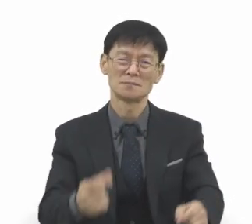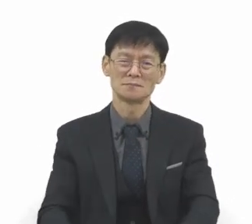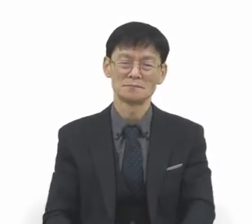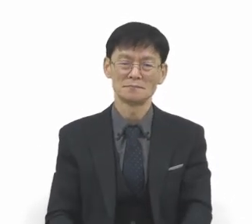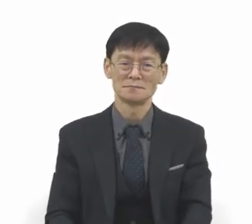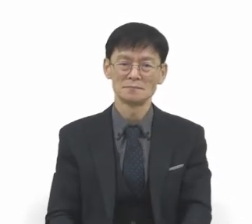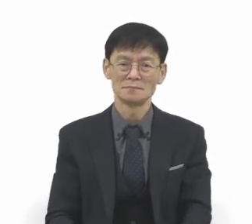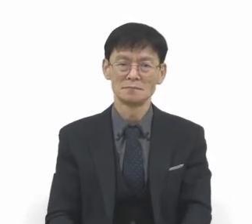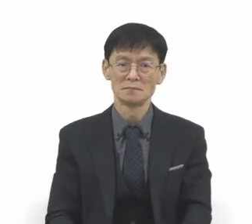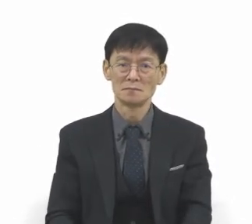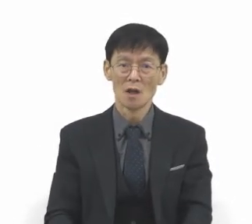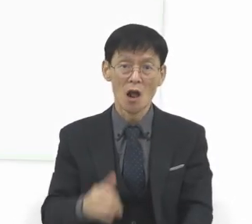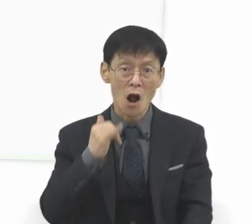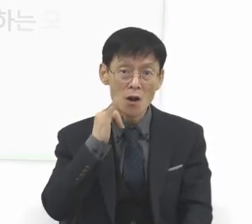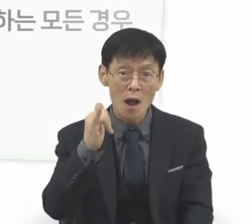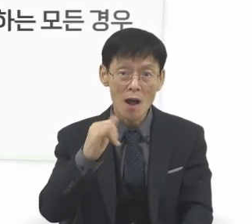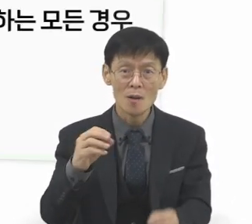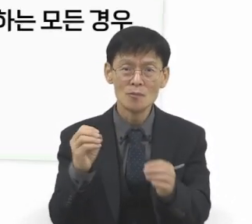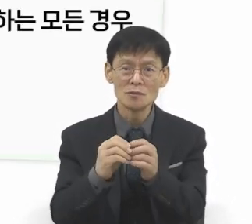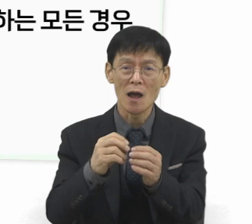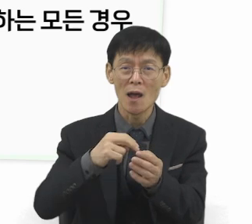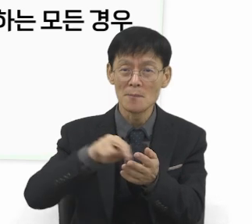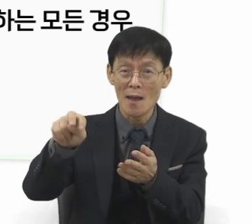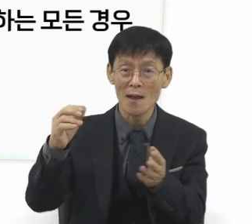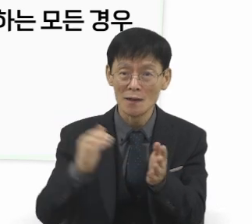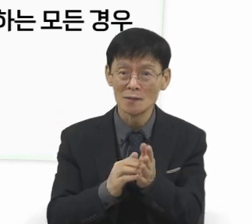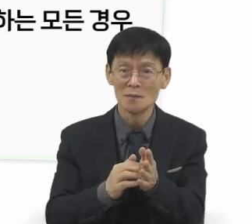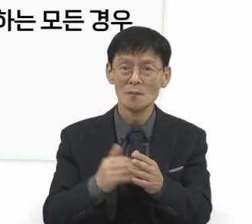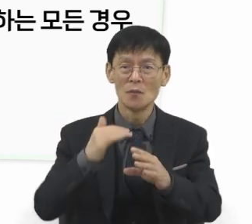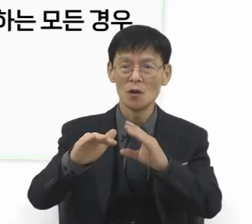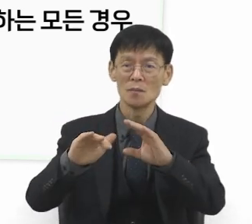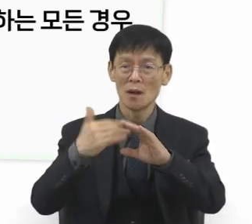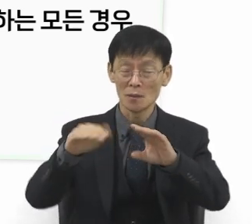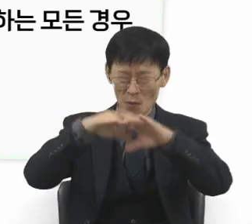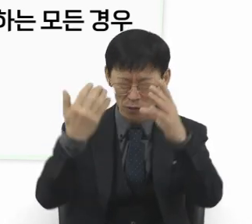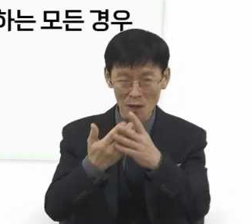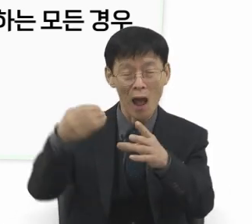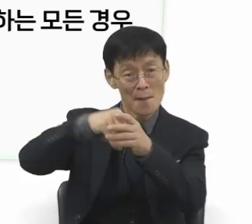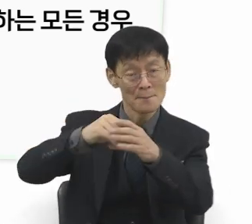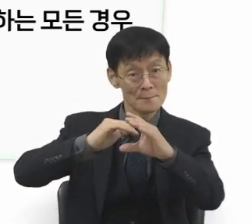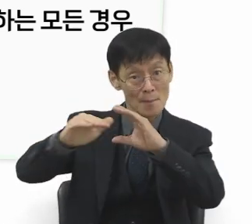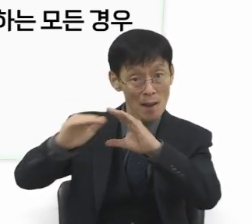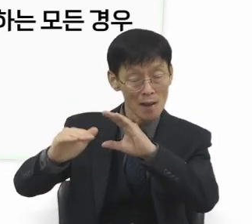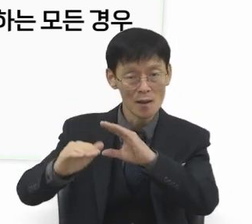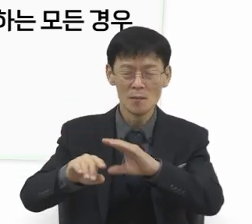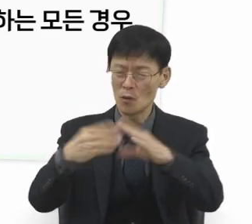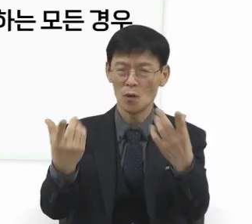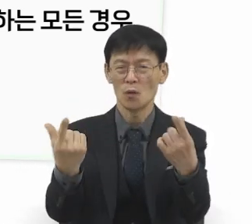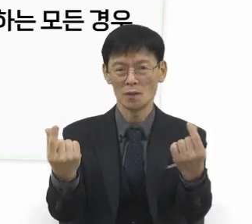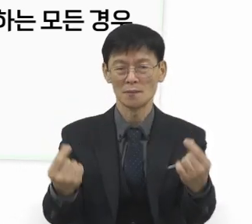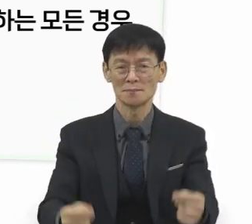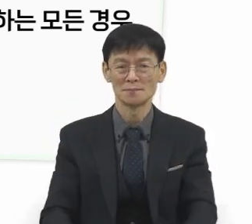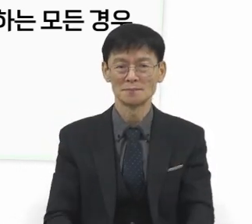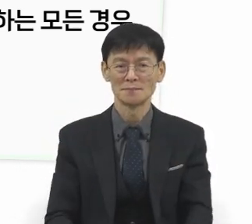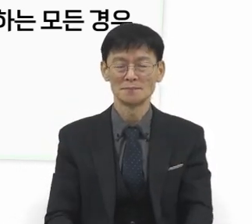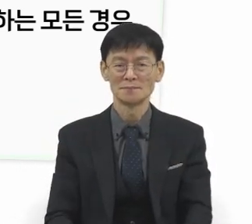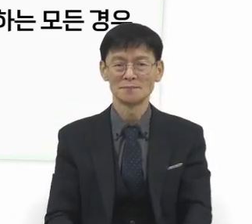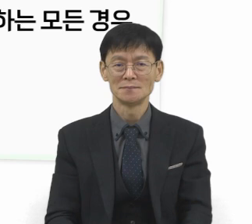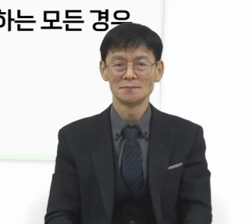말합니다. 전화나 문자, SNS, 메신저, 이메일을 이용한 모든 경우가